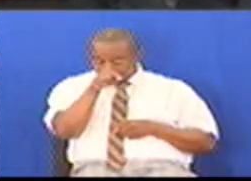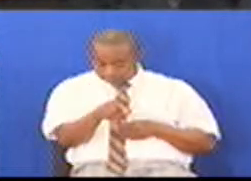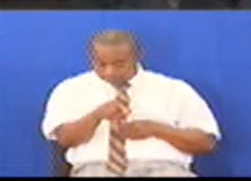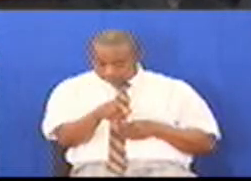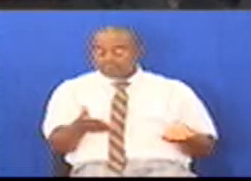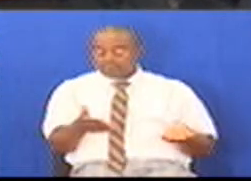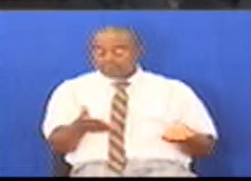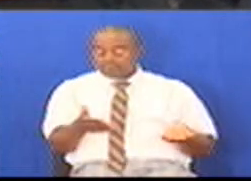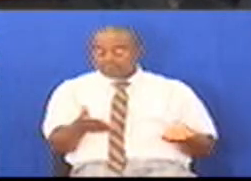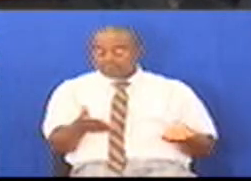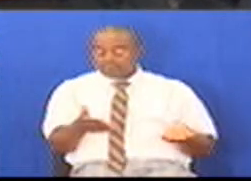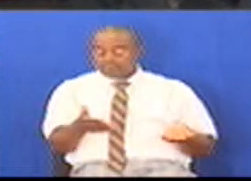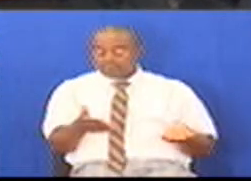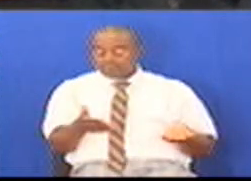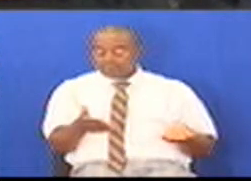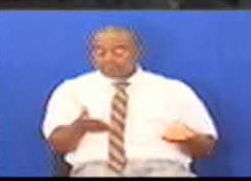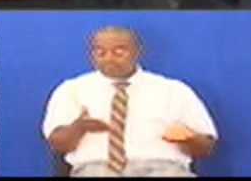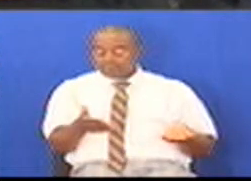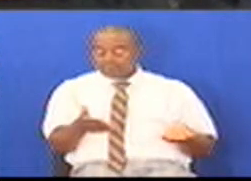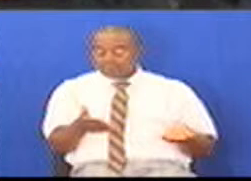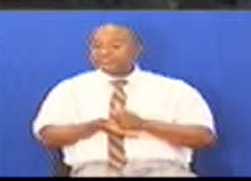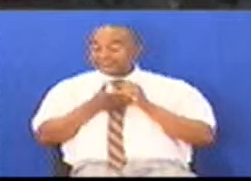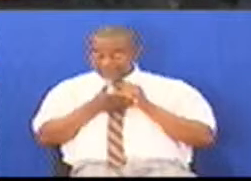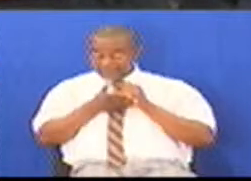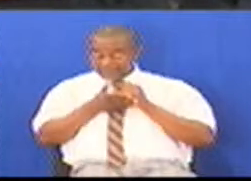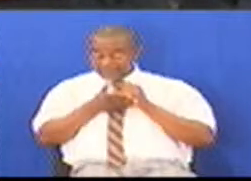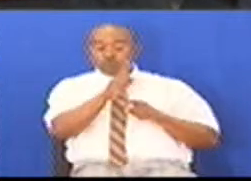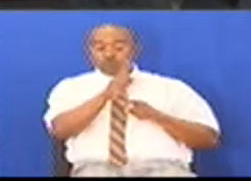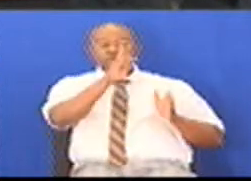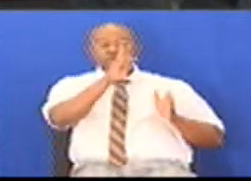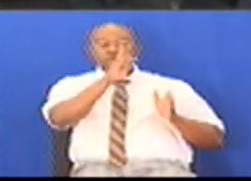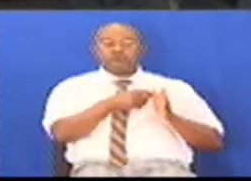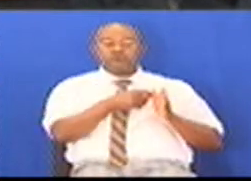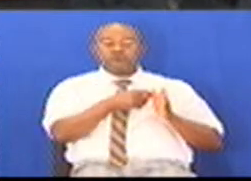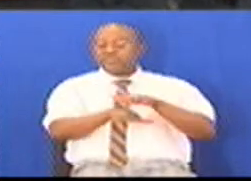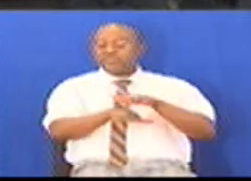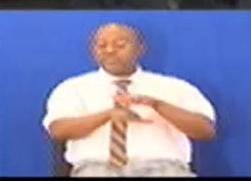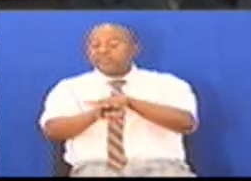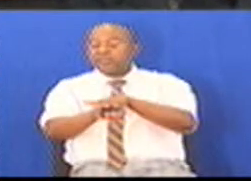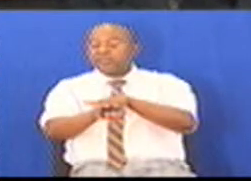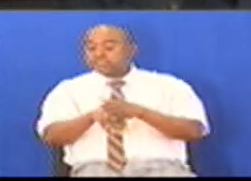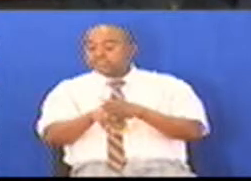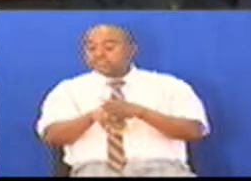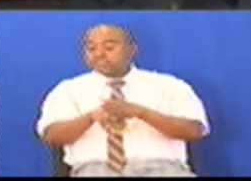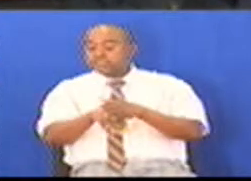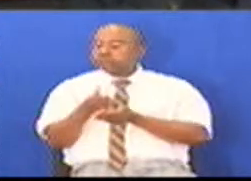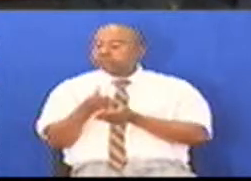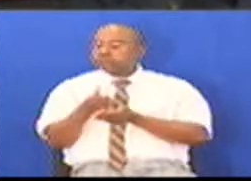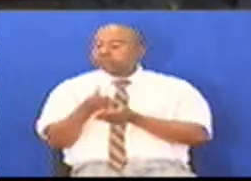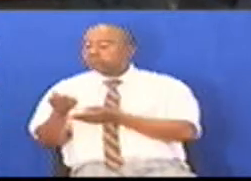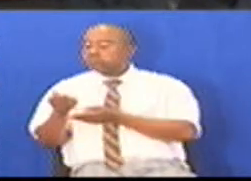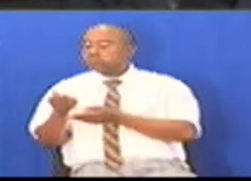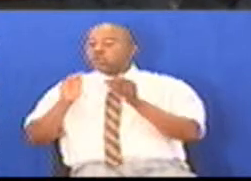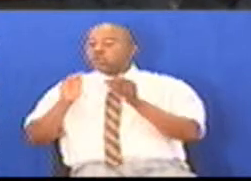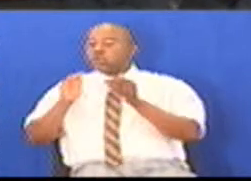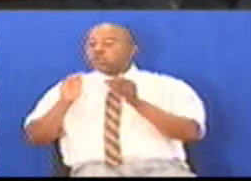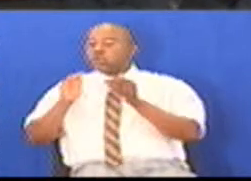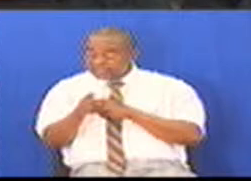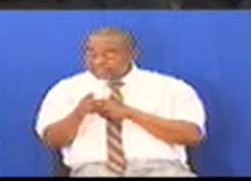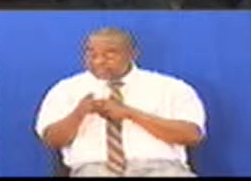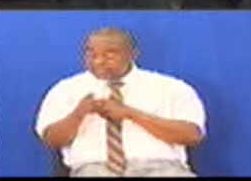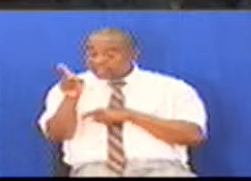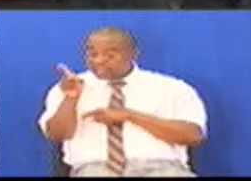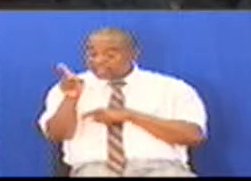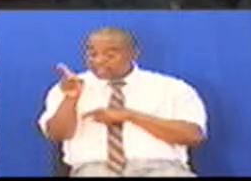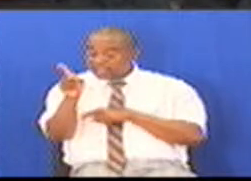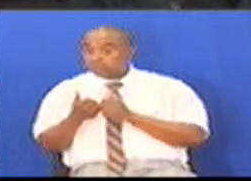kuchakata minofu ya samaki nchini, ajira kwa Watanzania, kodi na tozo kutoka mamlaka mbalimbali, udhibiti wa uvuvi haramu na ushushaji